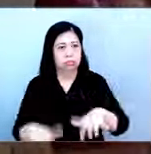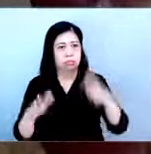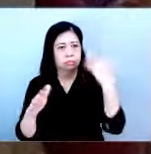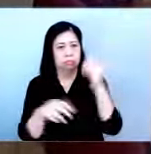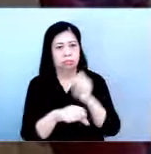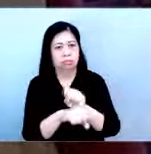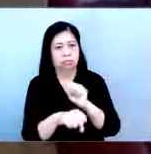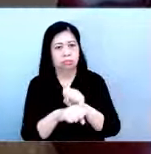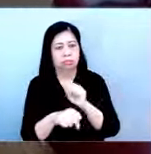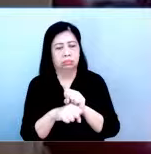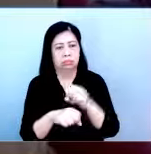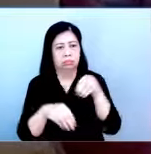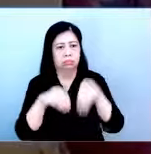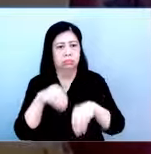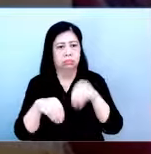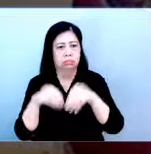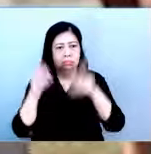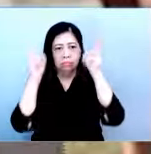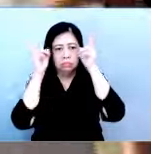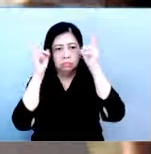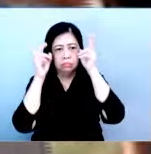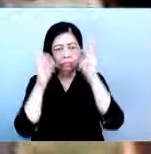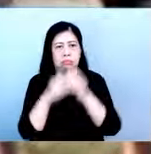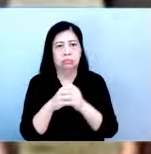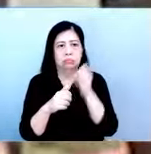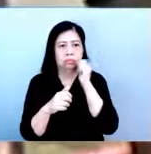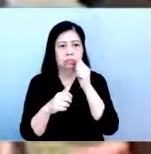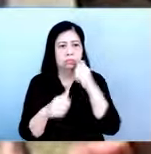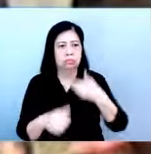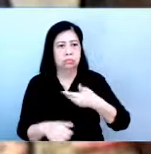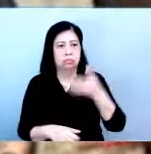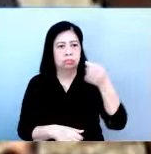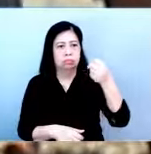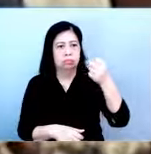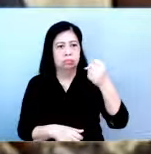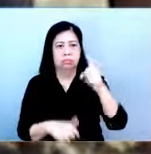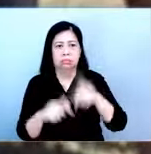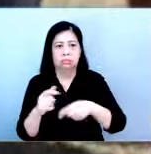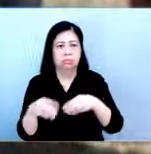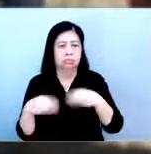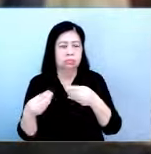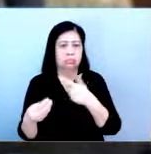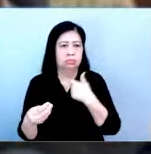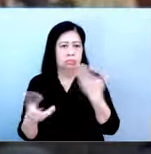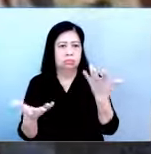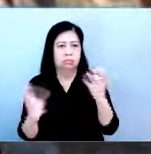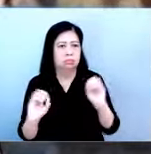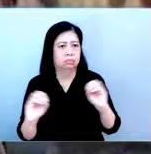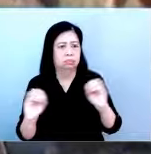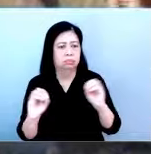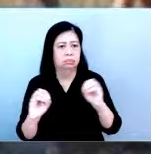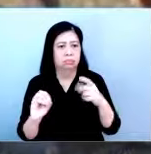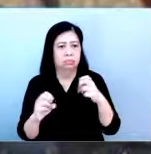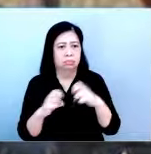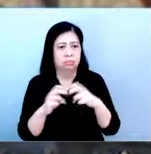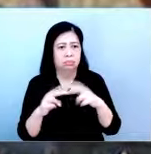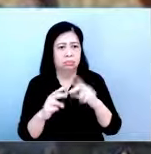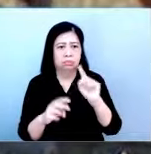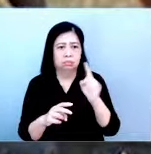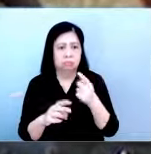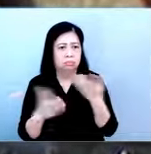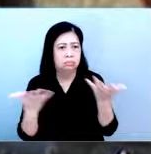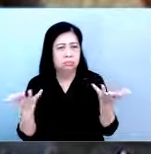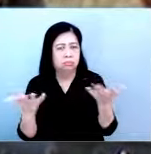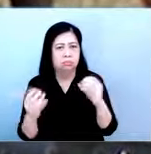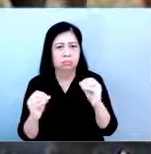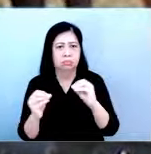niyang pagtatanim ng gulay. Palagi pong humihingi ng gatas pero hindi ko po mabigyan kasi nga po wala nga po kami kahit piso doon. Kasi nga wala